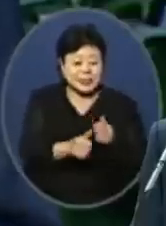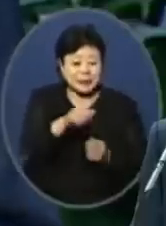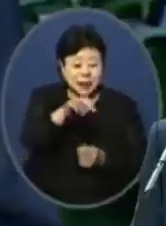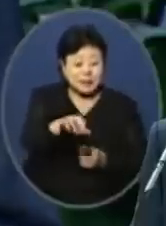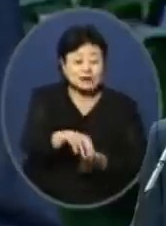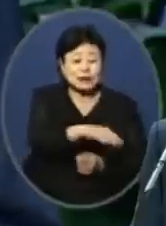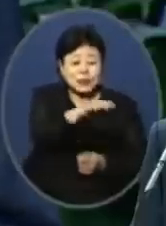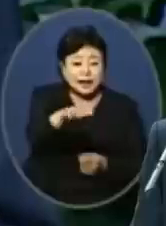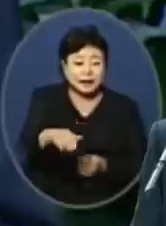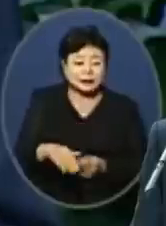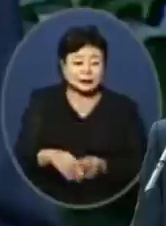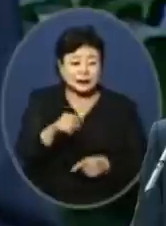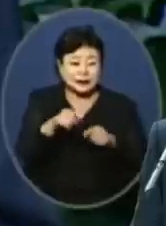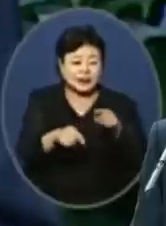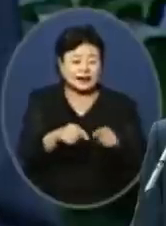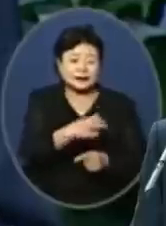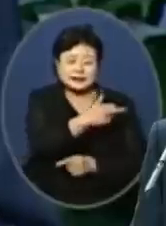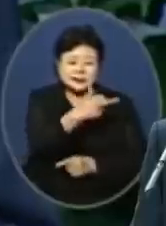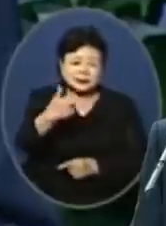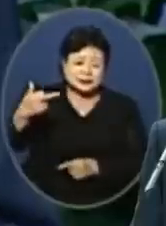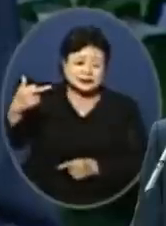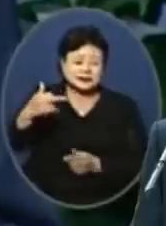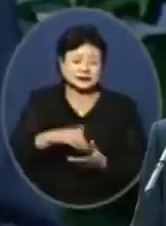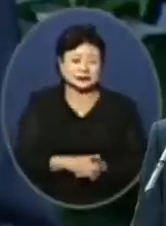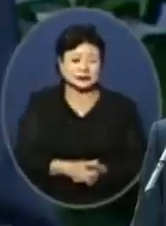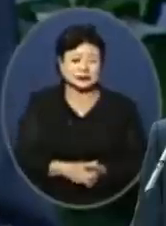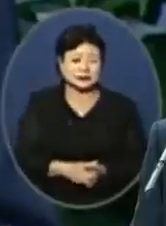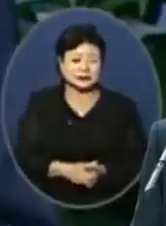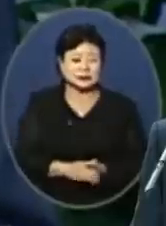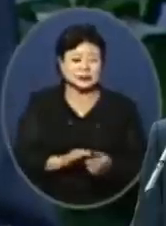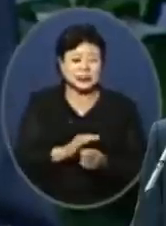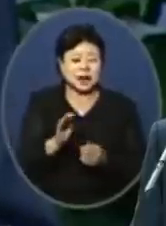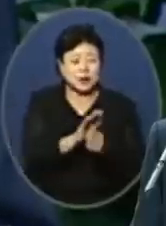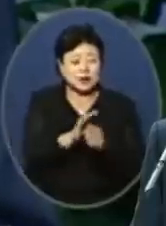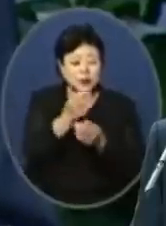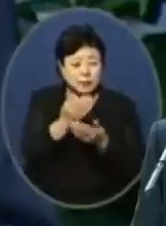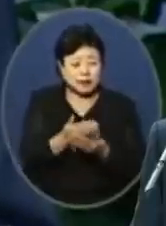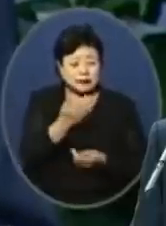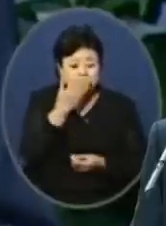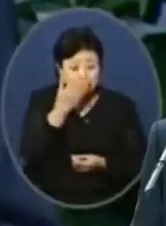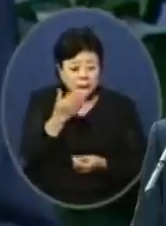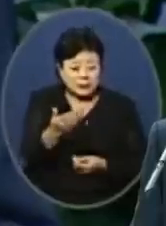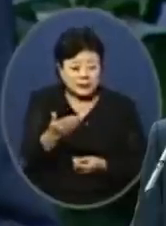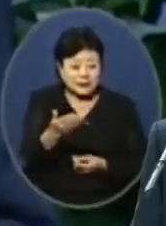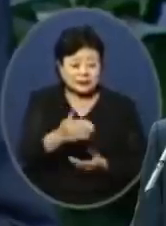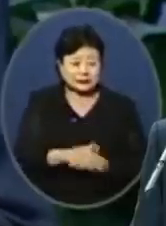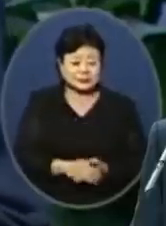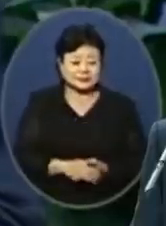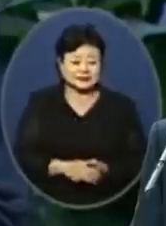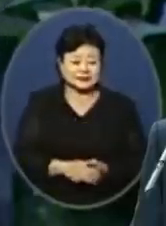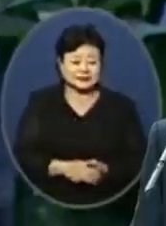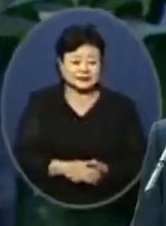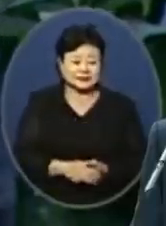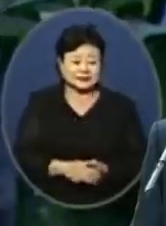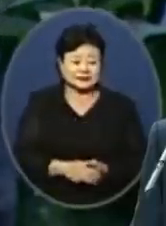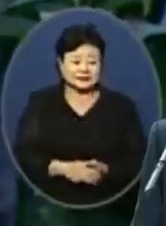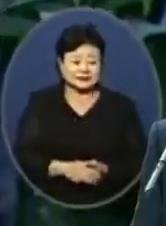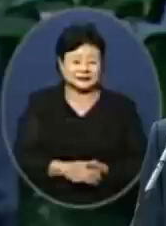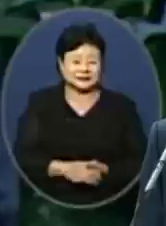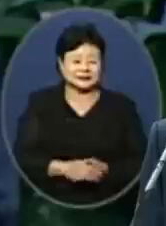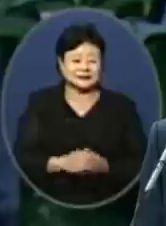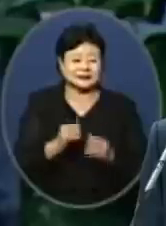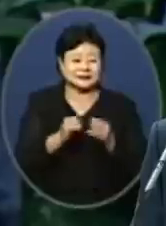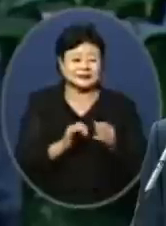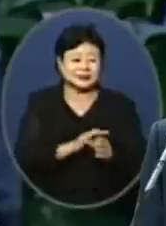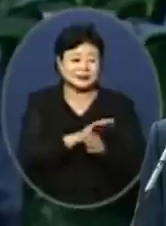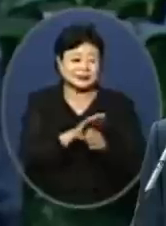앞에 우리가 나아가서 큰 사랑과 위로를 받을 수 있는 것은 아유 저런